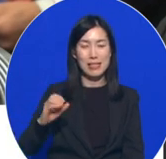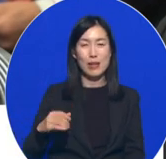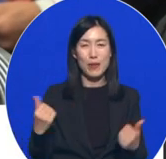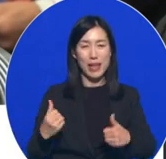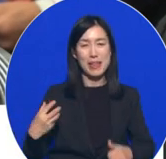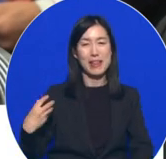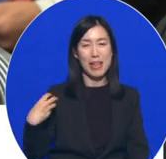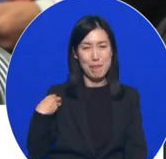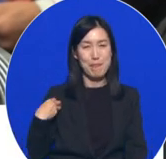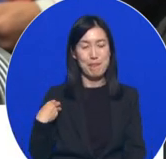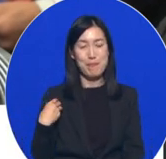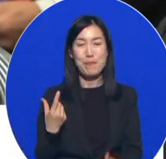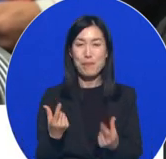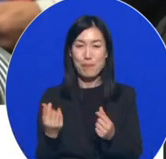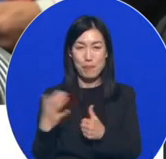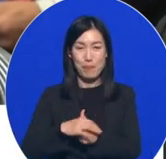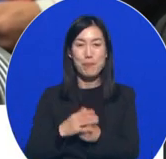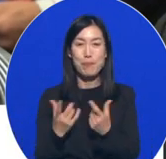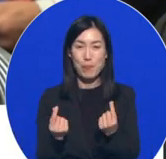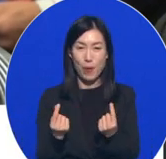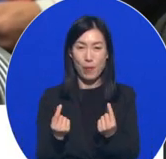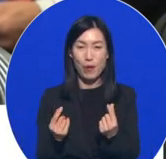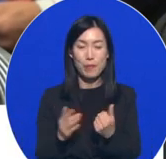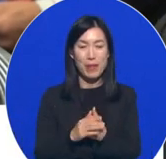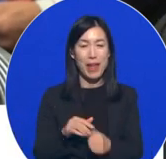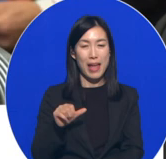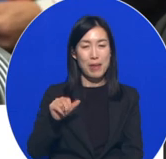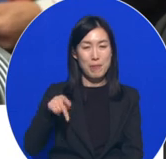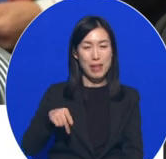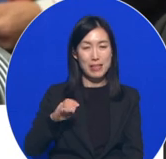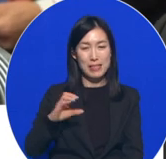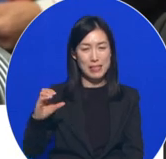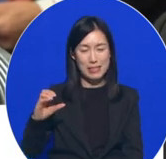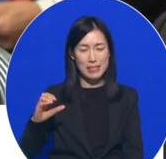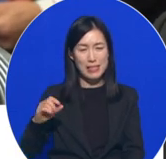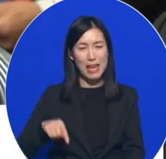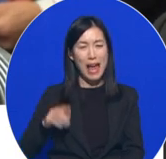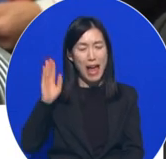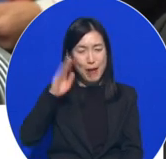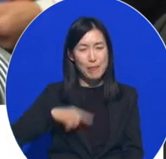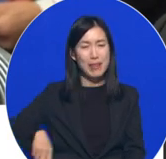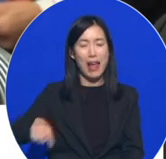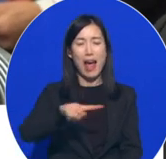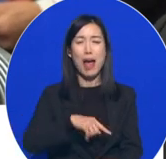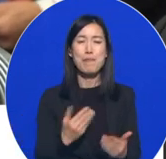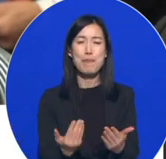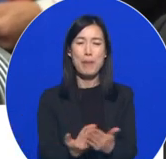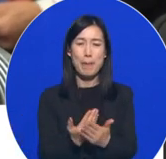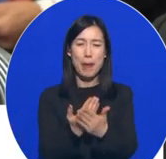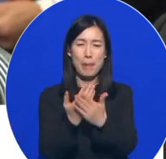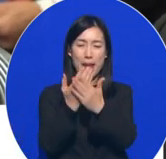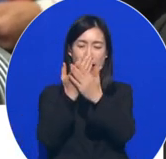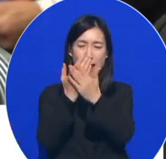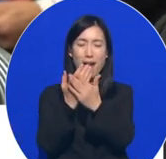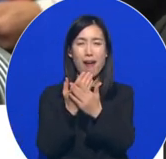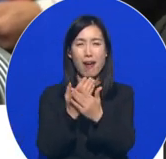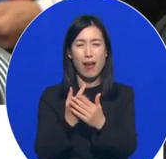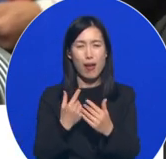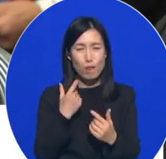예정인데 에펙이 영내 번영과 지속 가능한 성장에 기여하도록